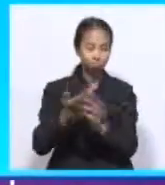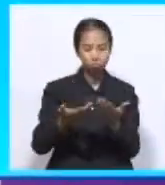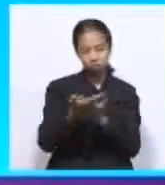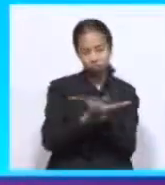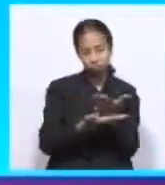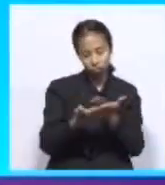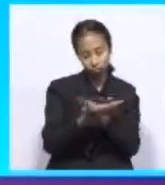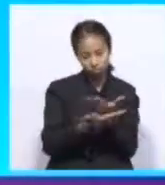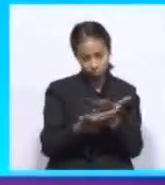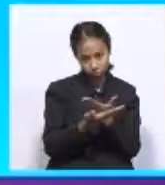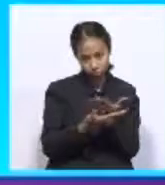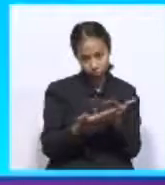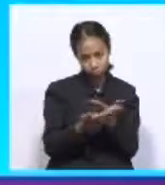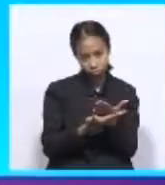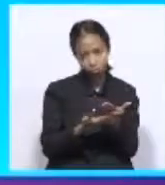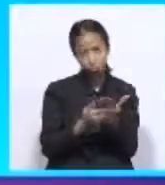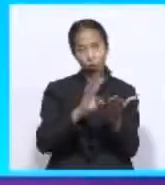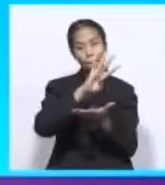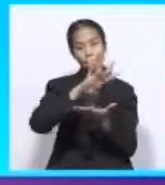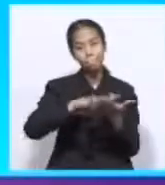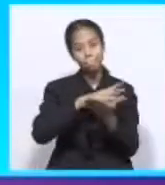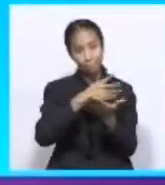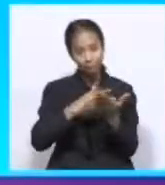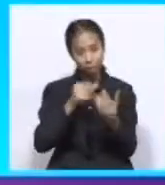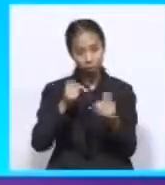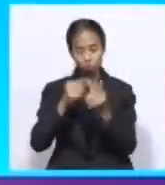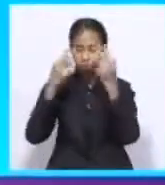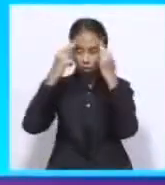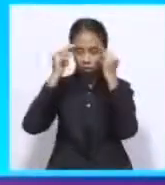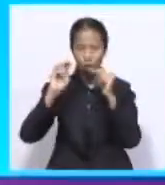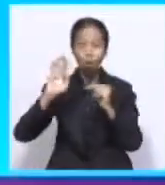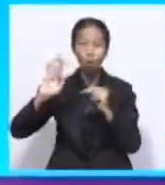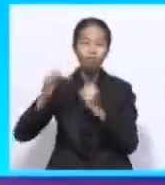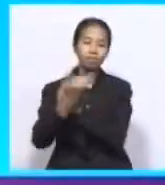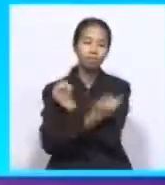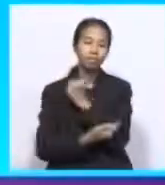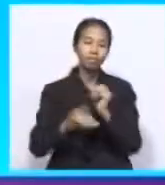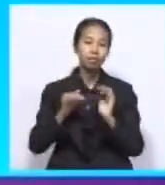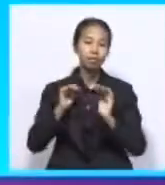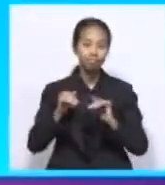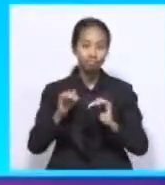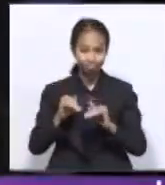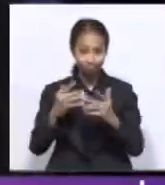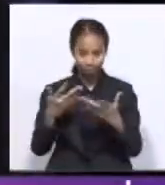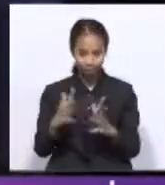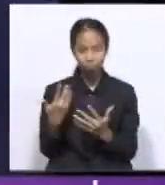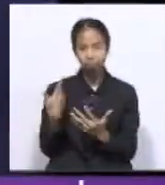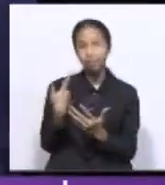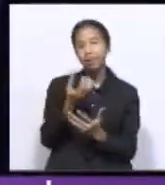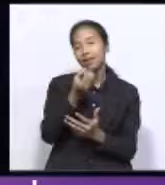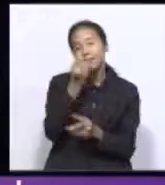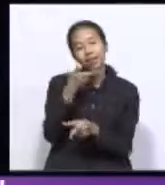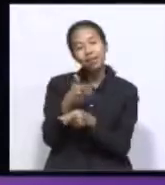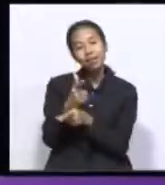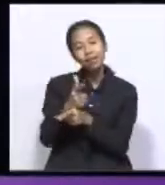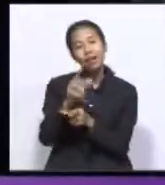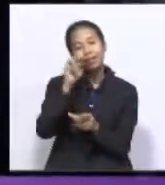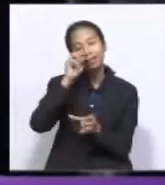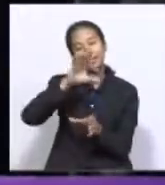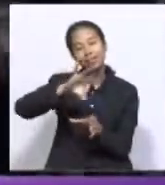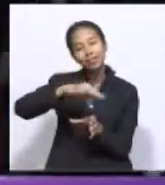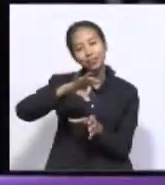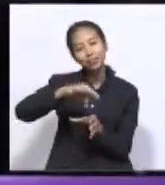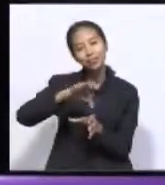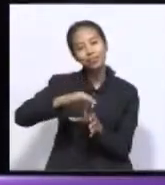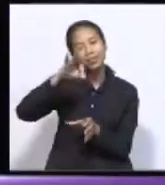ารือทวิภาคีกับนายมัลคอมเทิร์นบรูนะคะนายกรัฐมนตรีออสเตรเลียแล้วก็จะร่วมงานเลี้ยงน้ำชาแผนโคลัมโบฉบับใหม่ก่